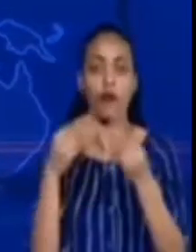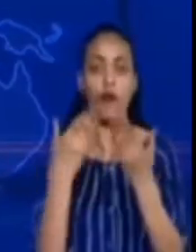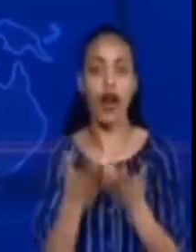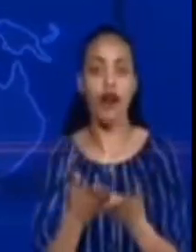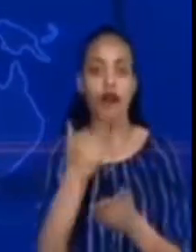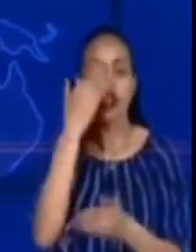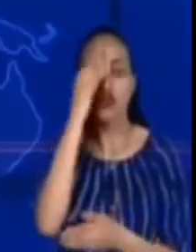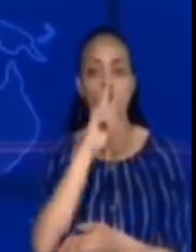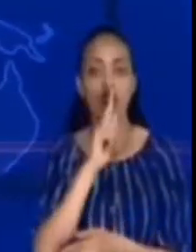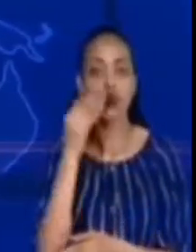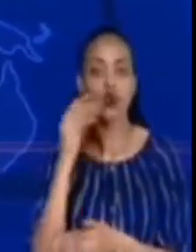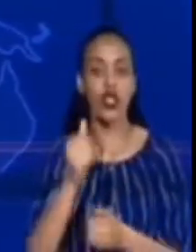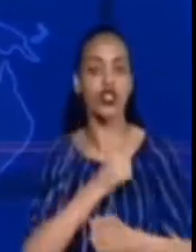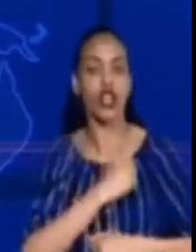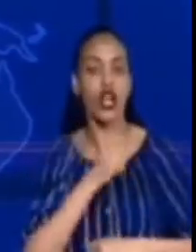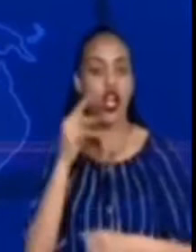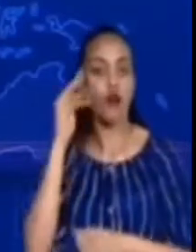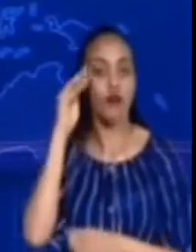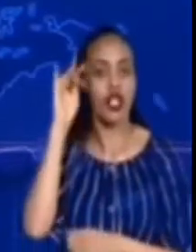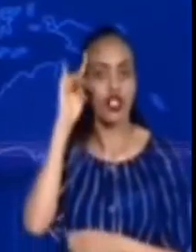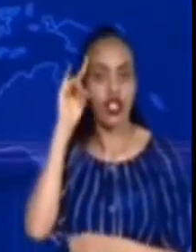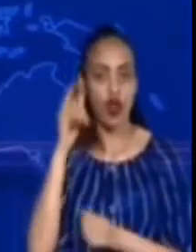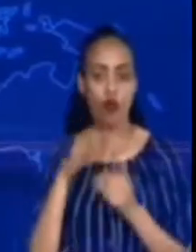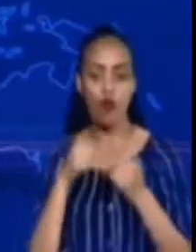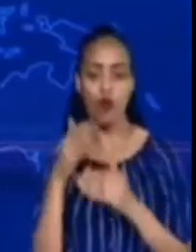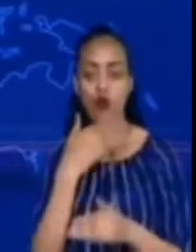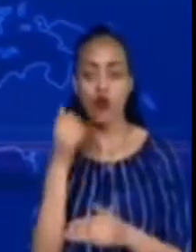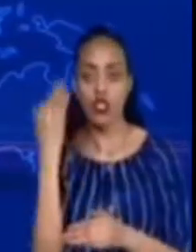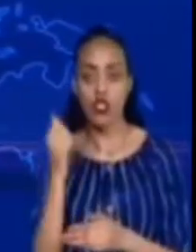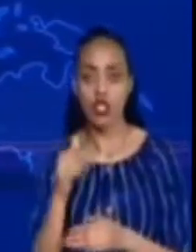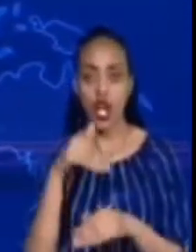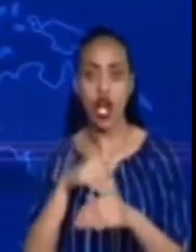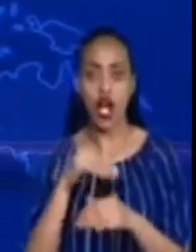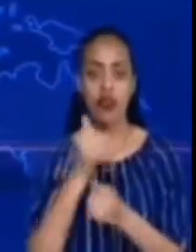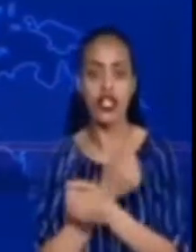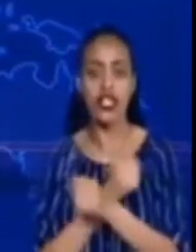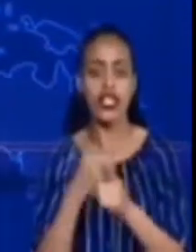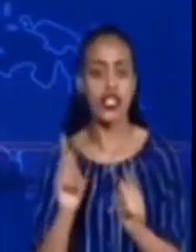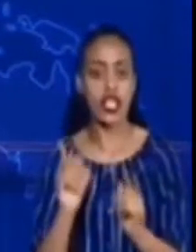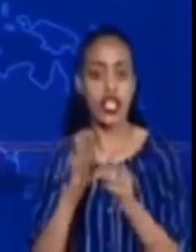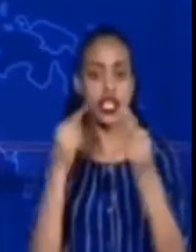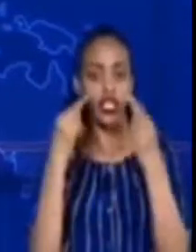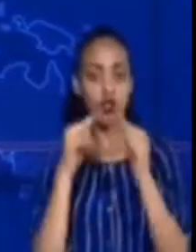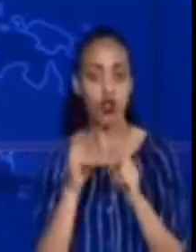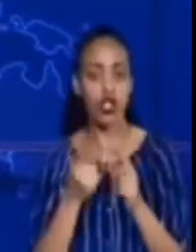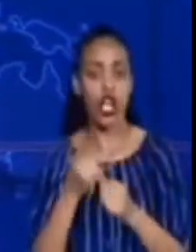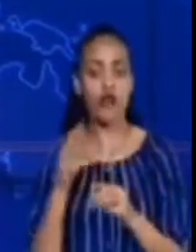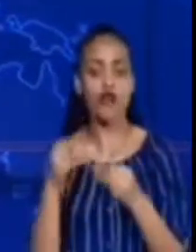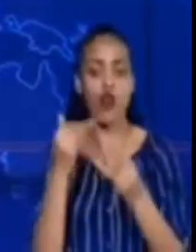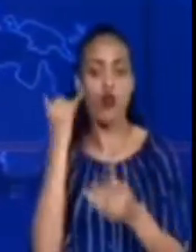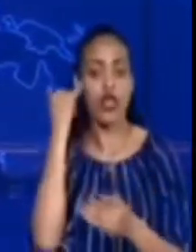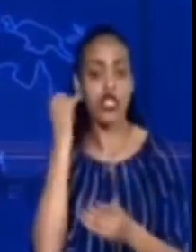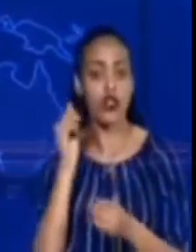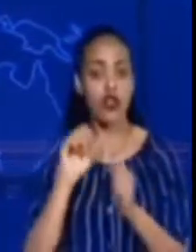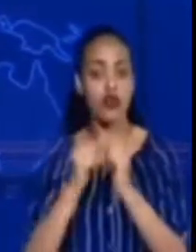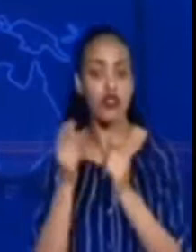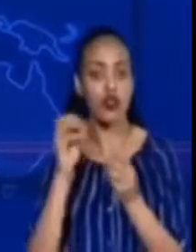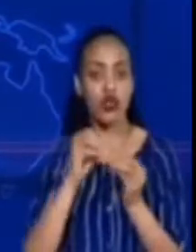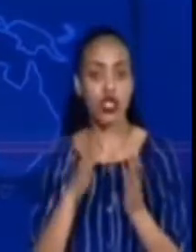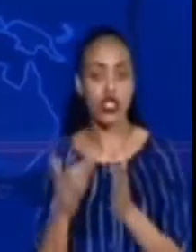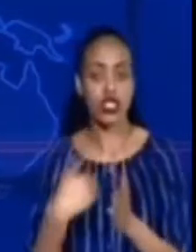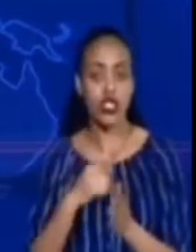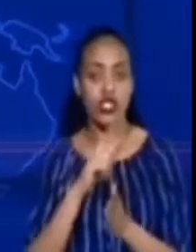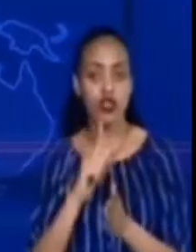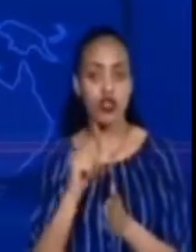ላይ መጥቶ ይህን ሁሉ ሀቅ ለሙስሊሞች የጠበቃ ሆኖ ሀቅ ያወራው አህመድ ዲን ጀበል ነው ስለዚህ ይህን